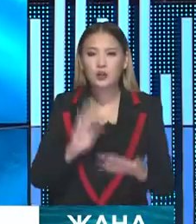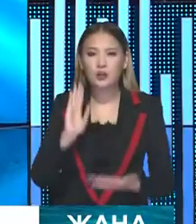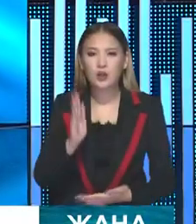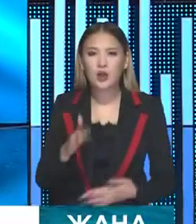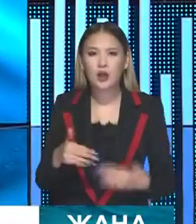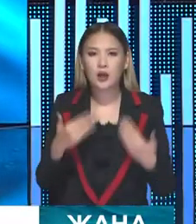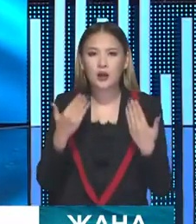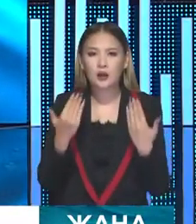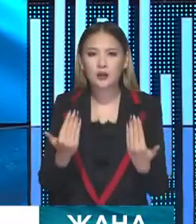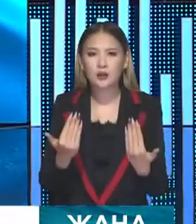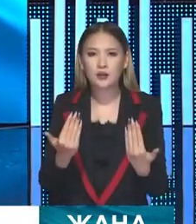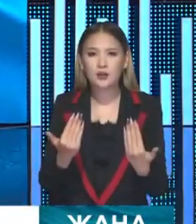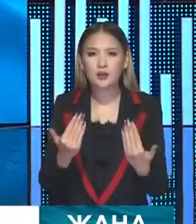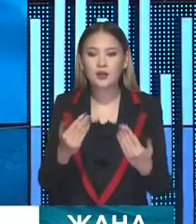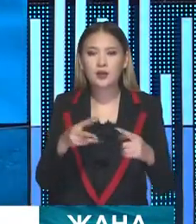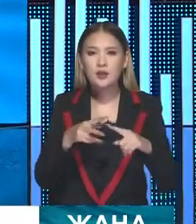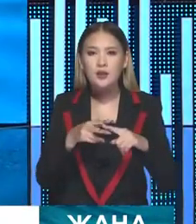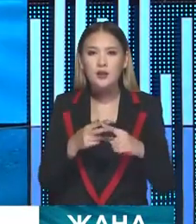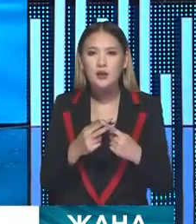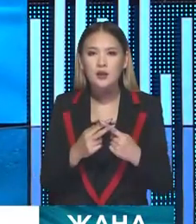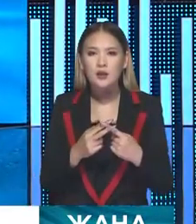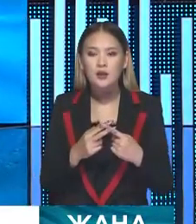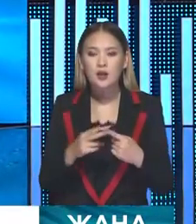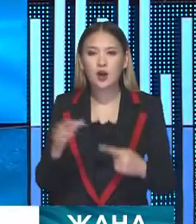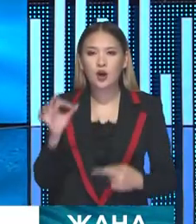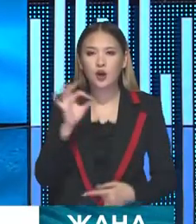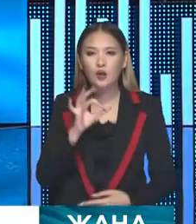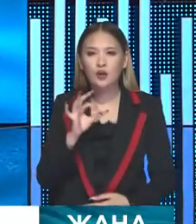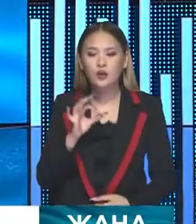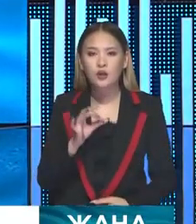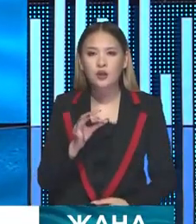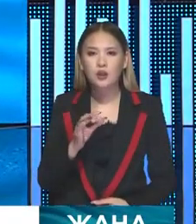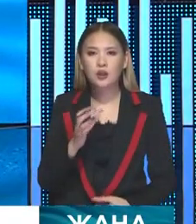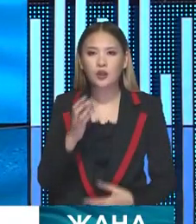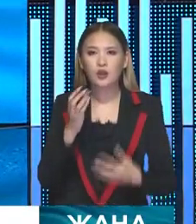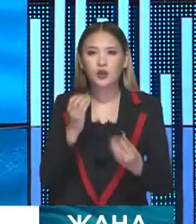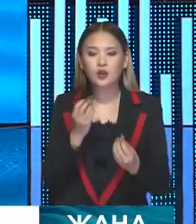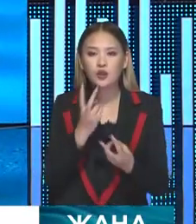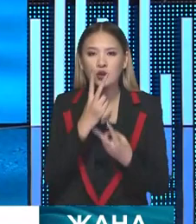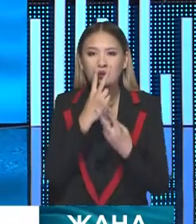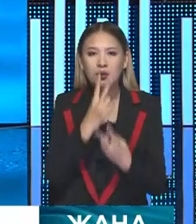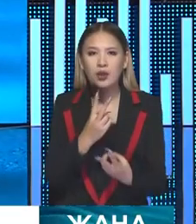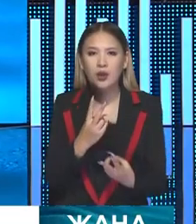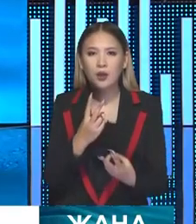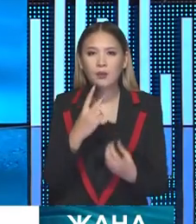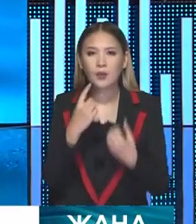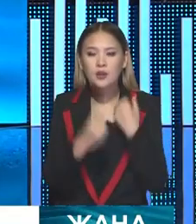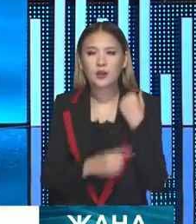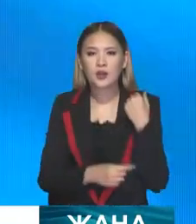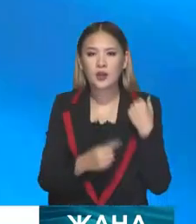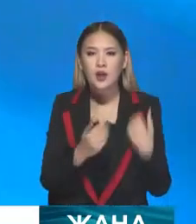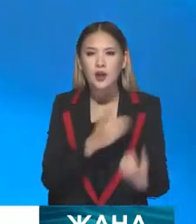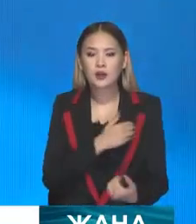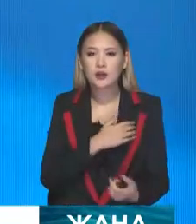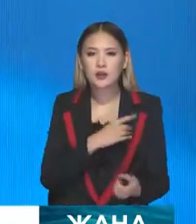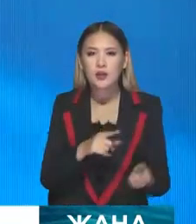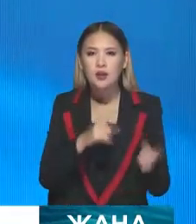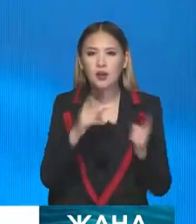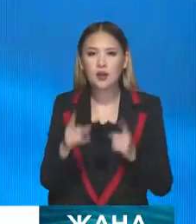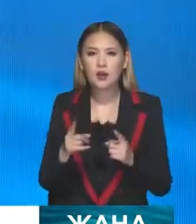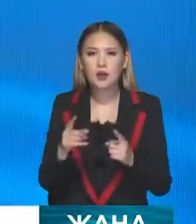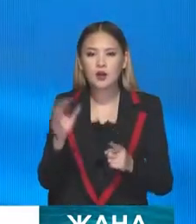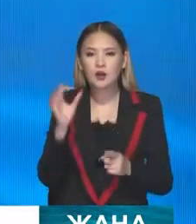қазір қыдырыс жасап, тағы да бір материалға кезек берсек, азап